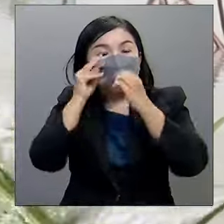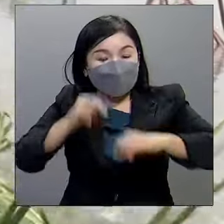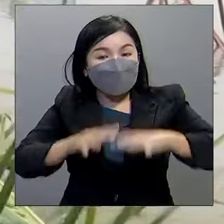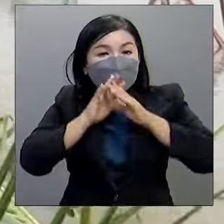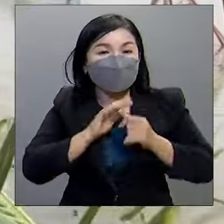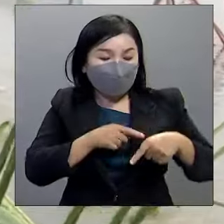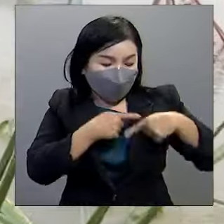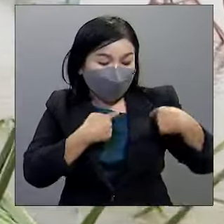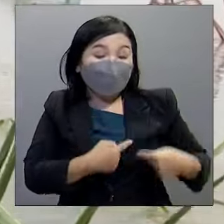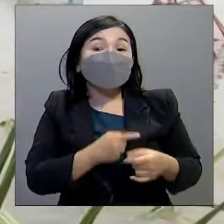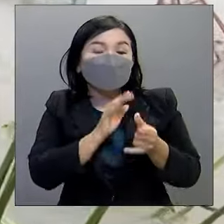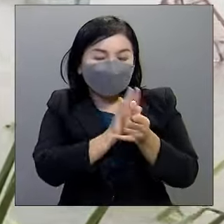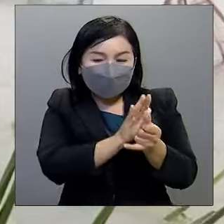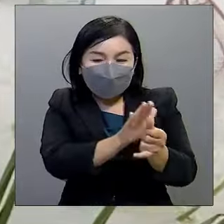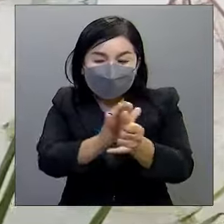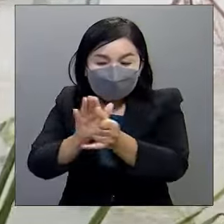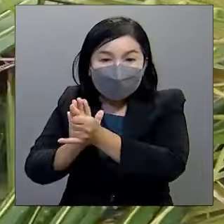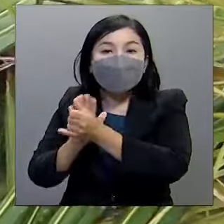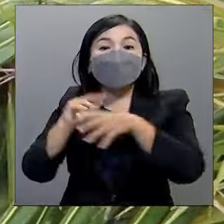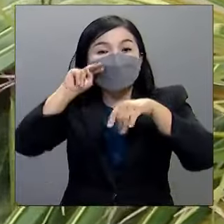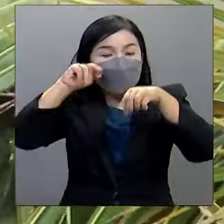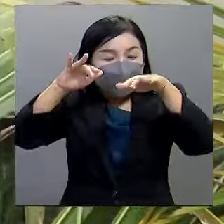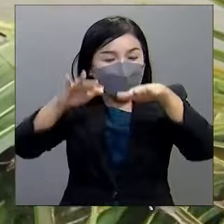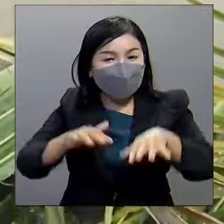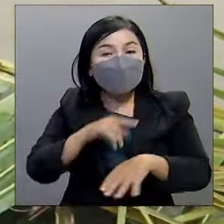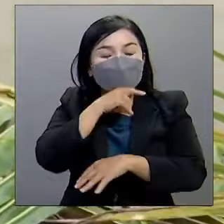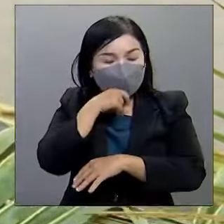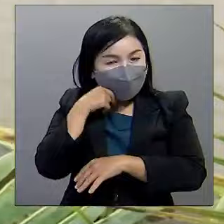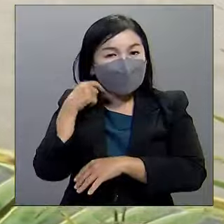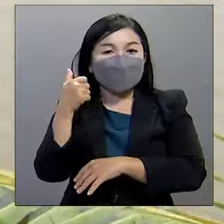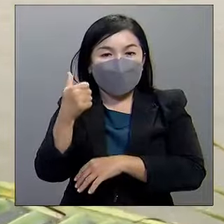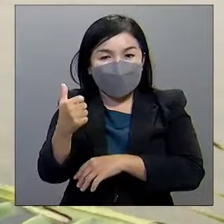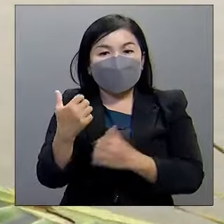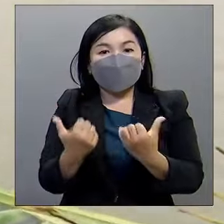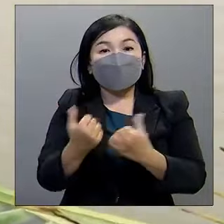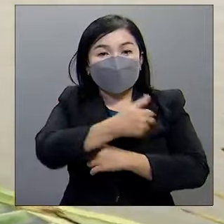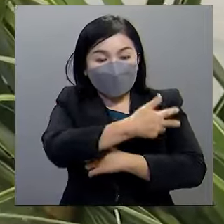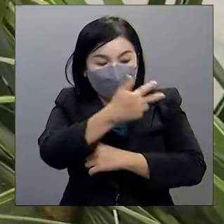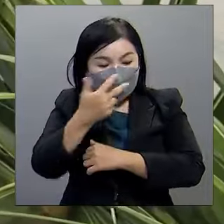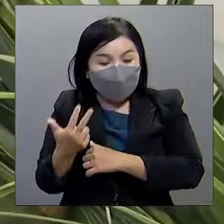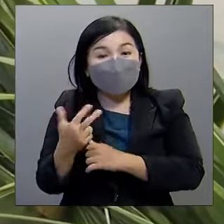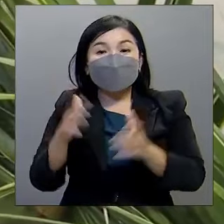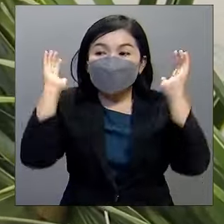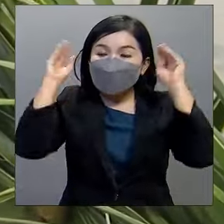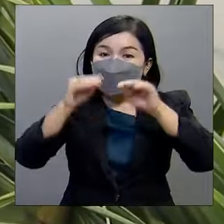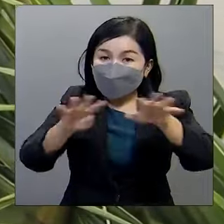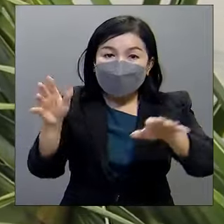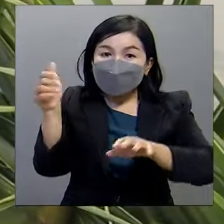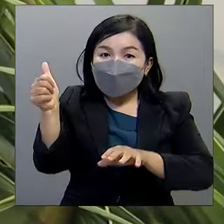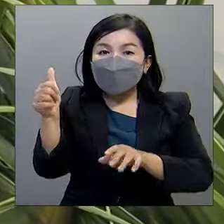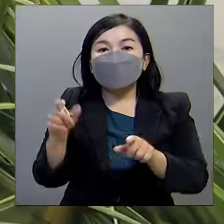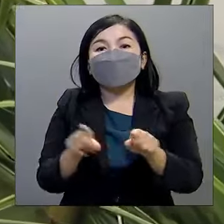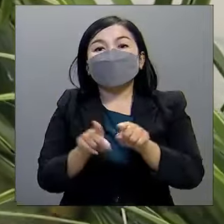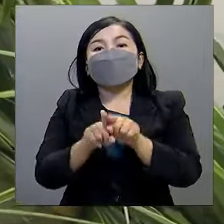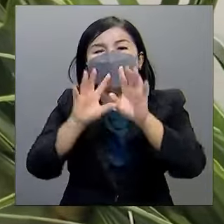น้ำท่วมฉับพลันในครั้งนี้ขอให้ทุกอย่างกลับมาปกติโดยเร็ววันนะครับให้ไทย PBS เป็นพื้นที่ในการนำเสนอก็ได ้ หรือสิ่งอื่นใดนะครับ